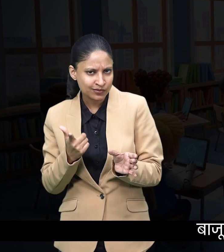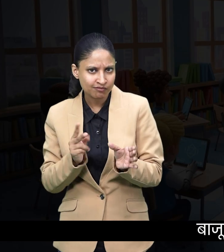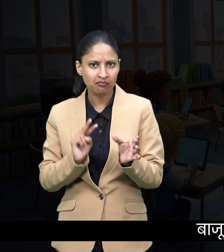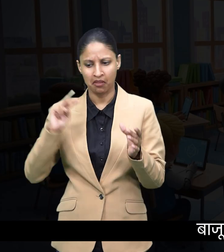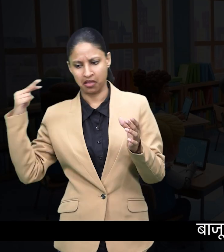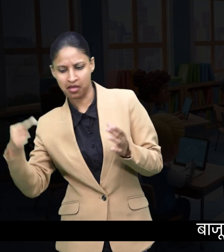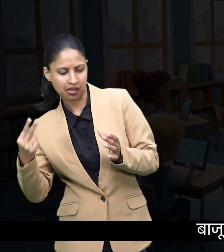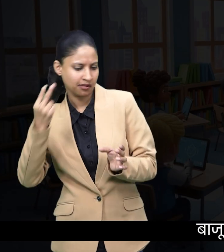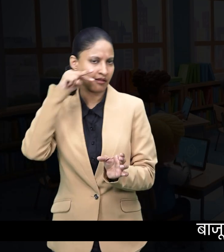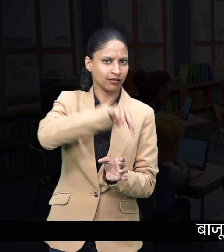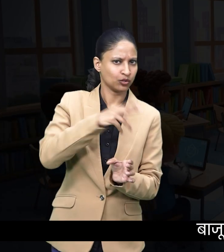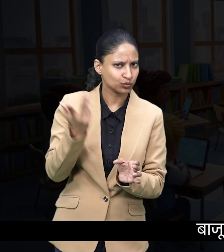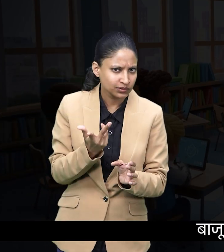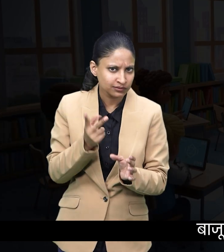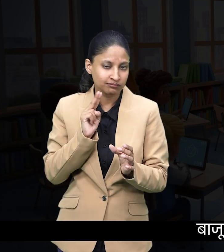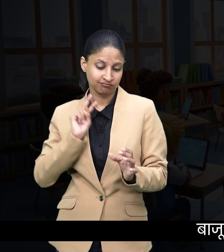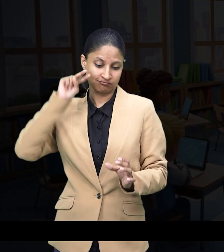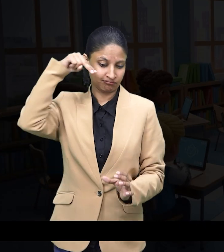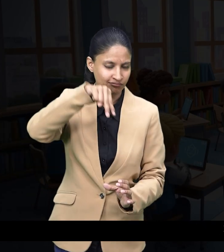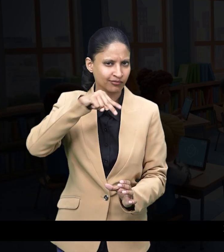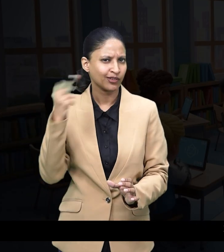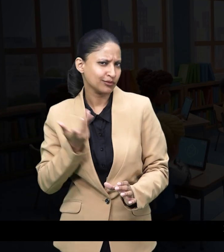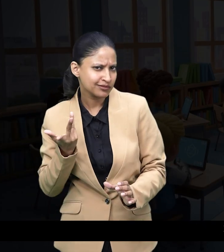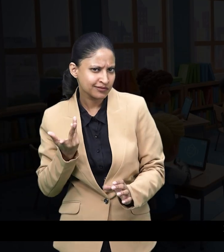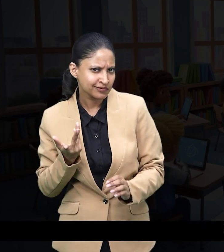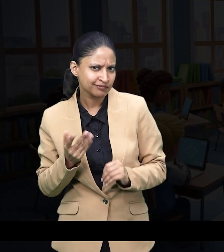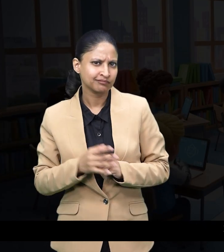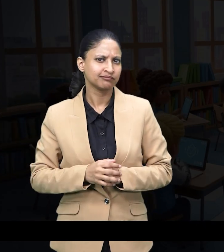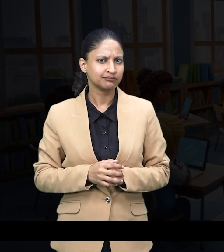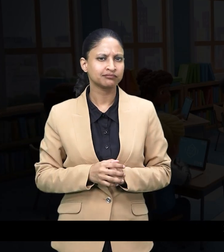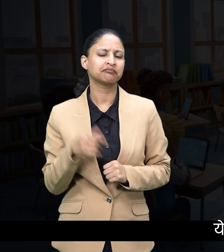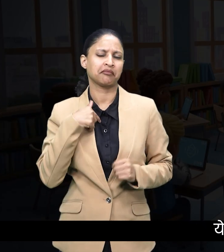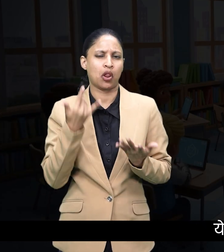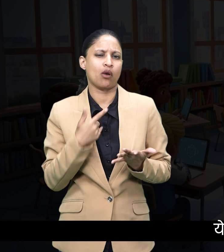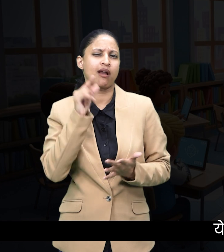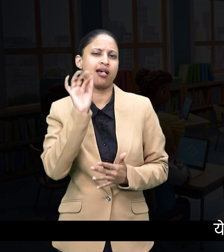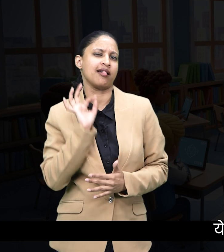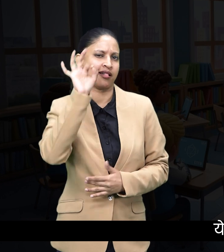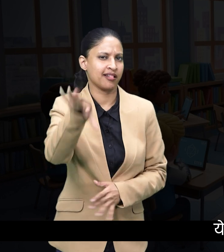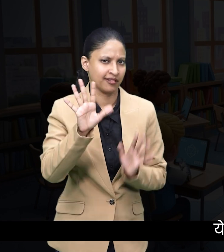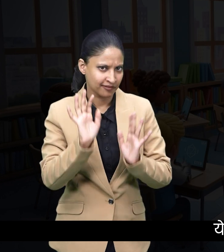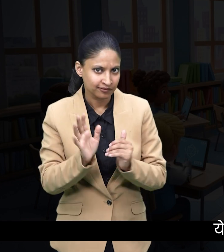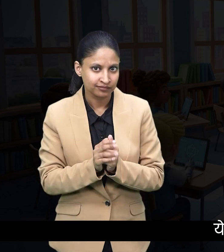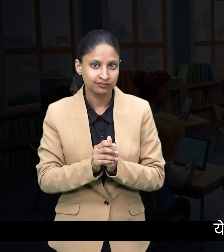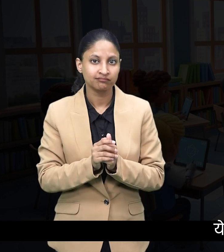बाजूच्या दृश्याबद्दल काय आणि वरचे दृश्य. येथे एक इशारा